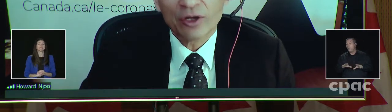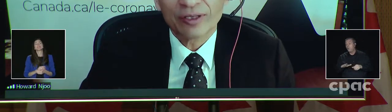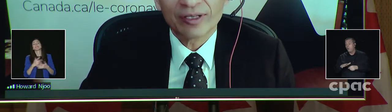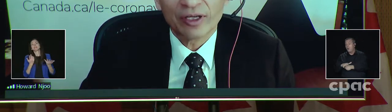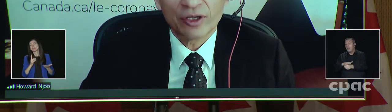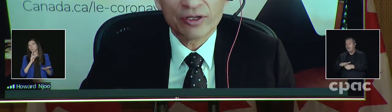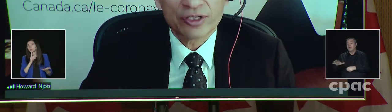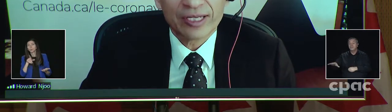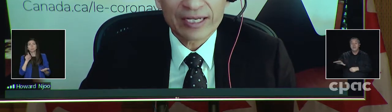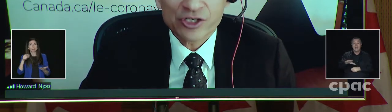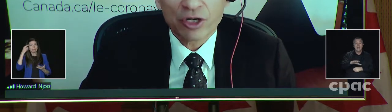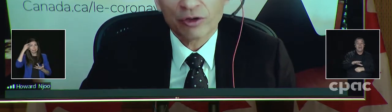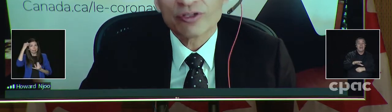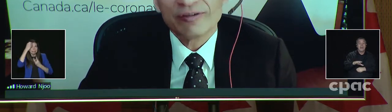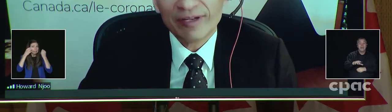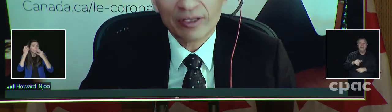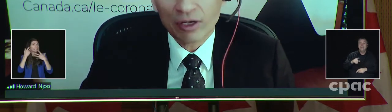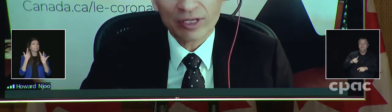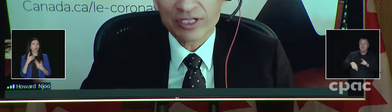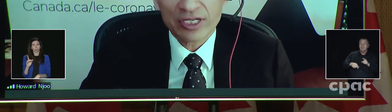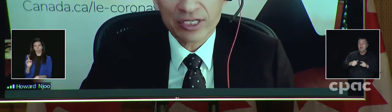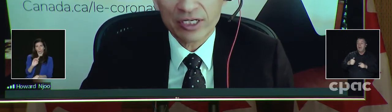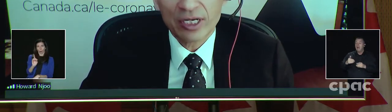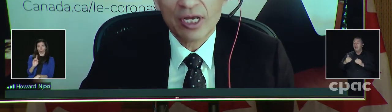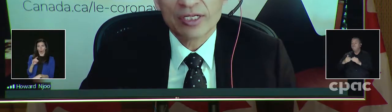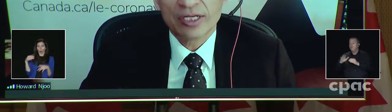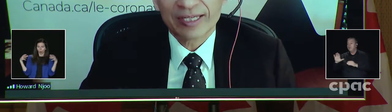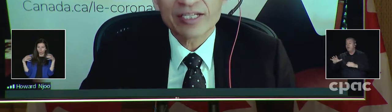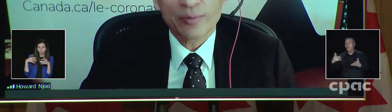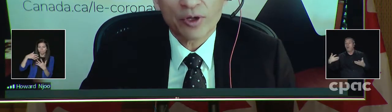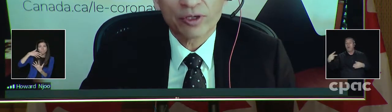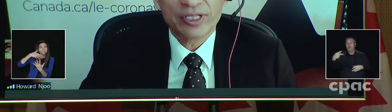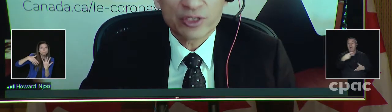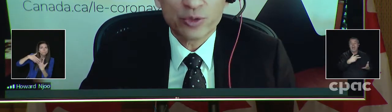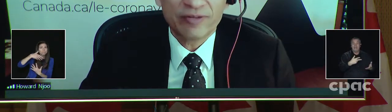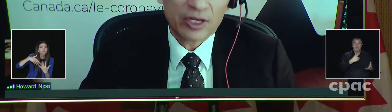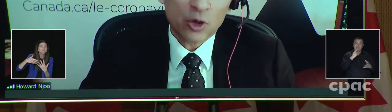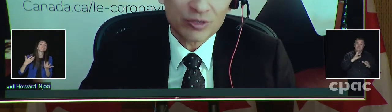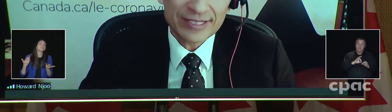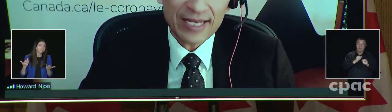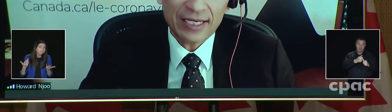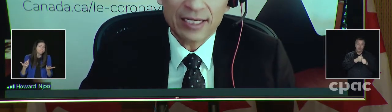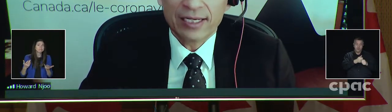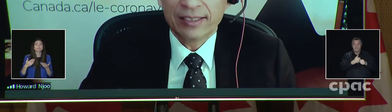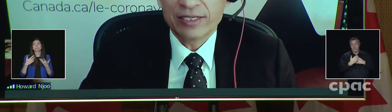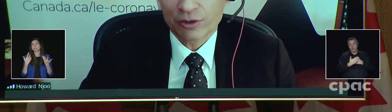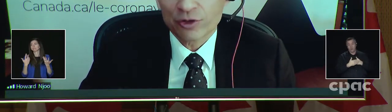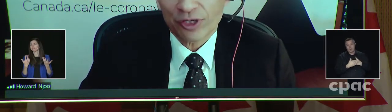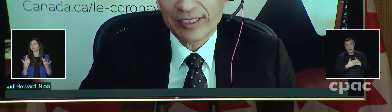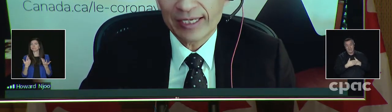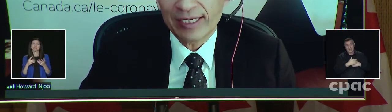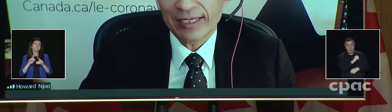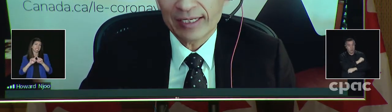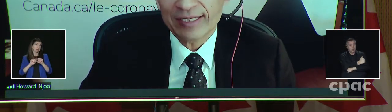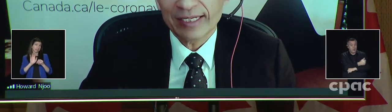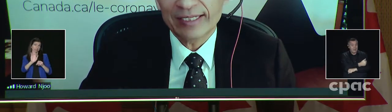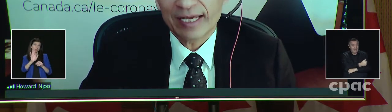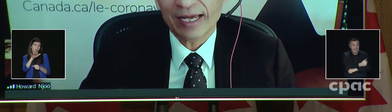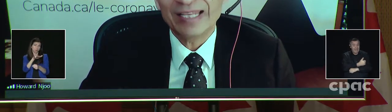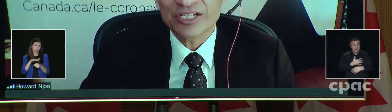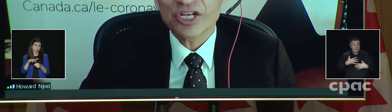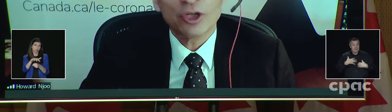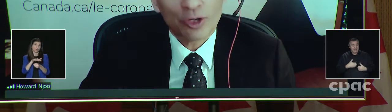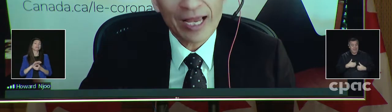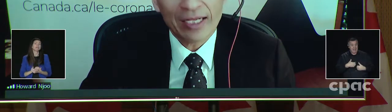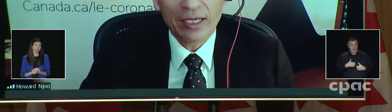régionale dans une région, dans une ville. Donc, c'est très important de suivre les conseils des autorités sanitaires